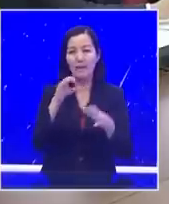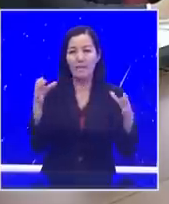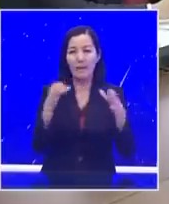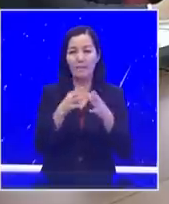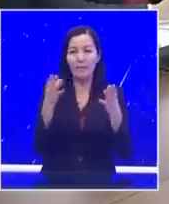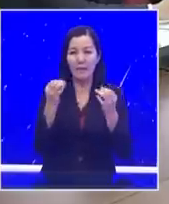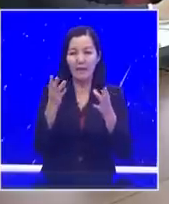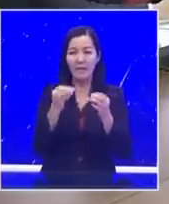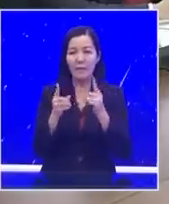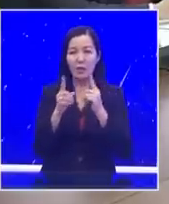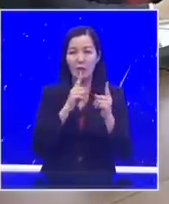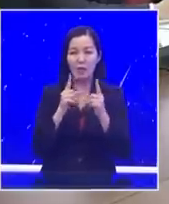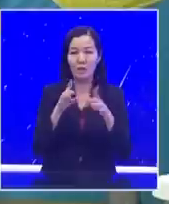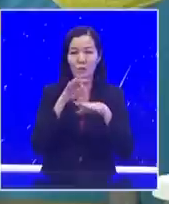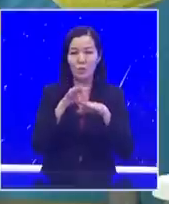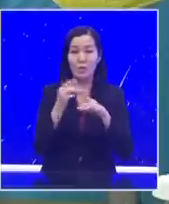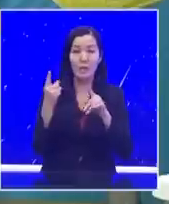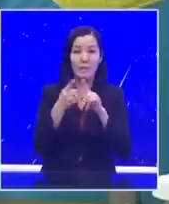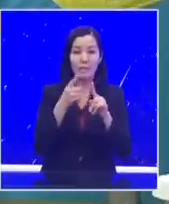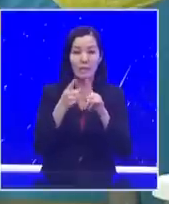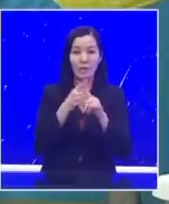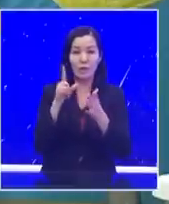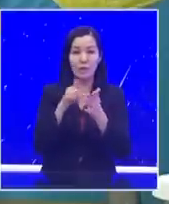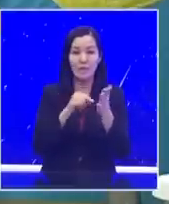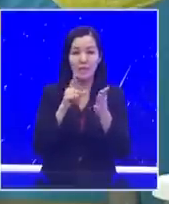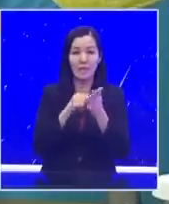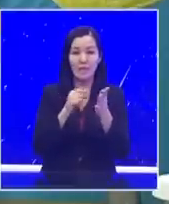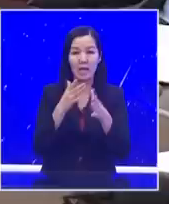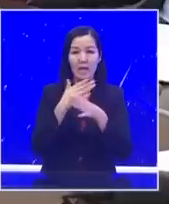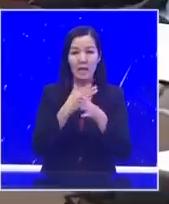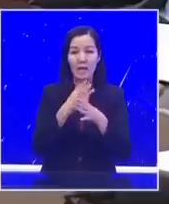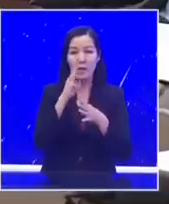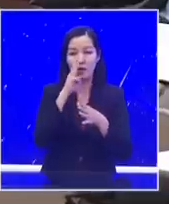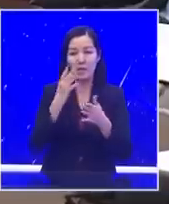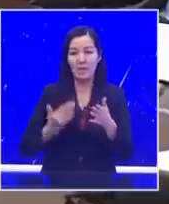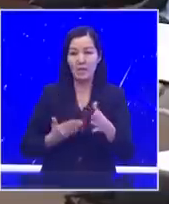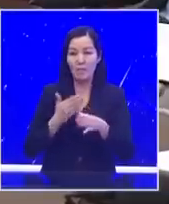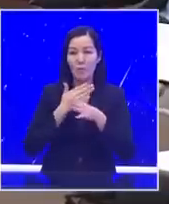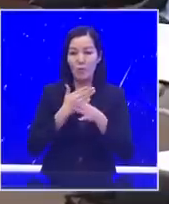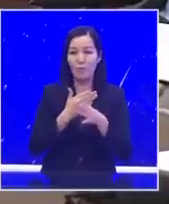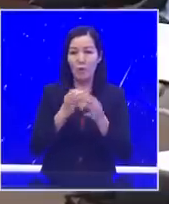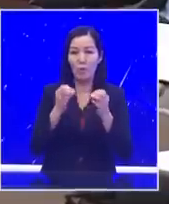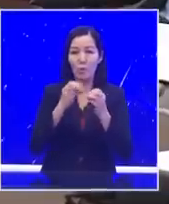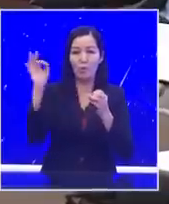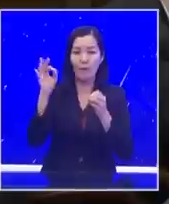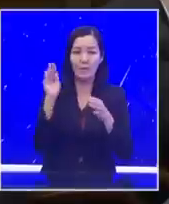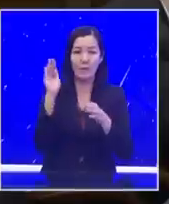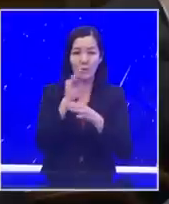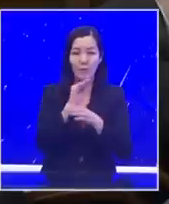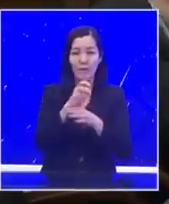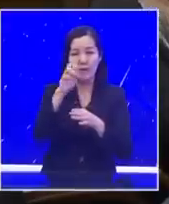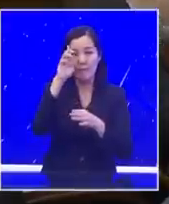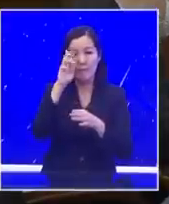тағы бір мәрте санамалап шықты. Біріншісі зейнетақы жәрдемақы атаулы әлеуметтік көмек 10%-ға көбейеді. Бұған